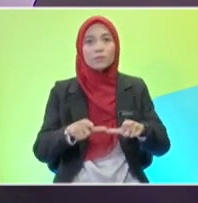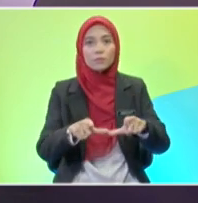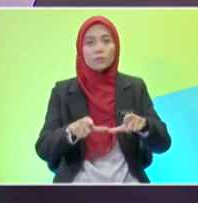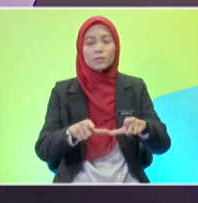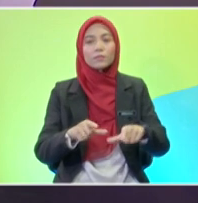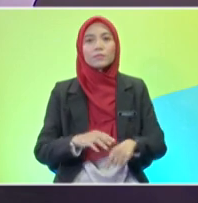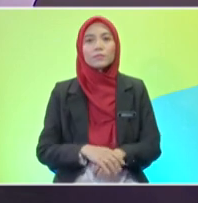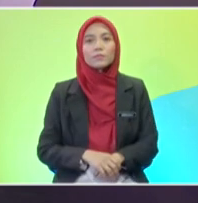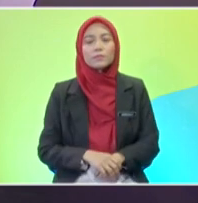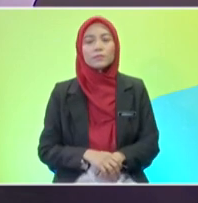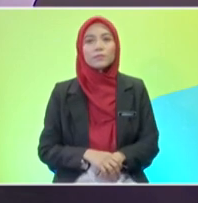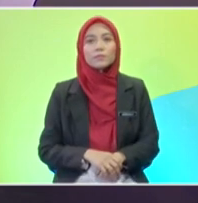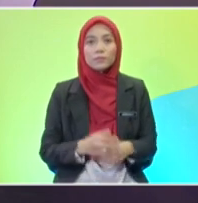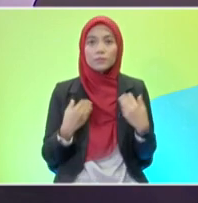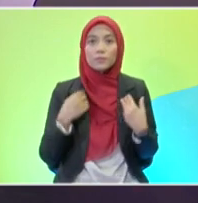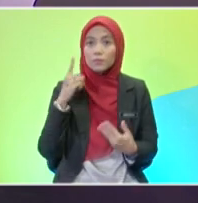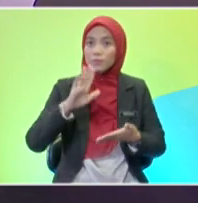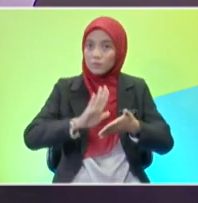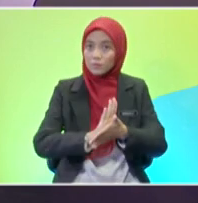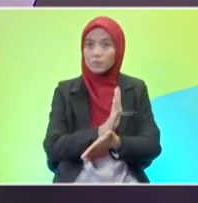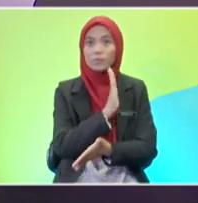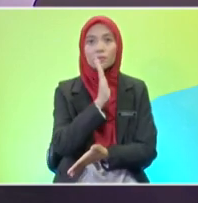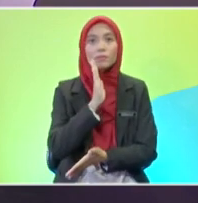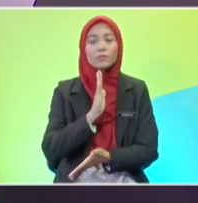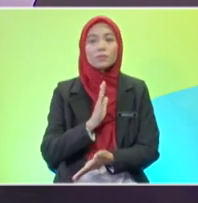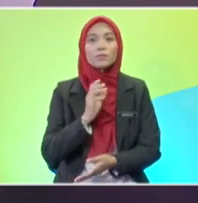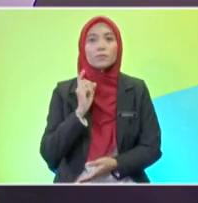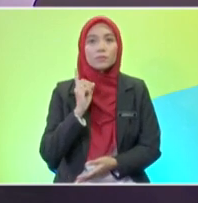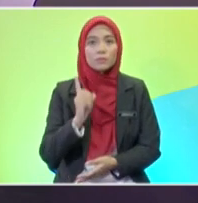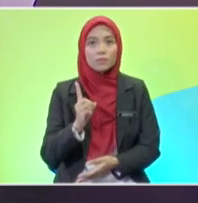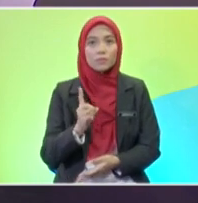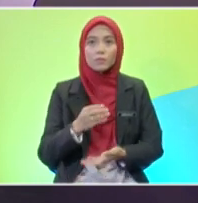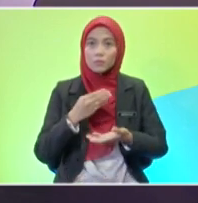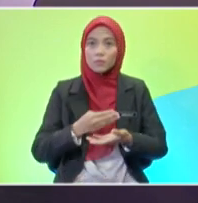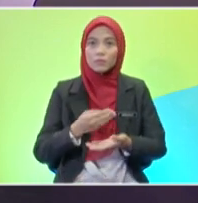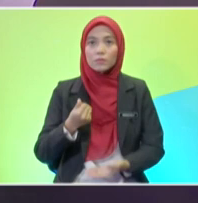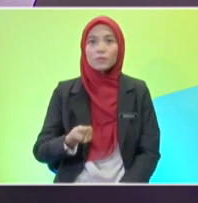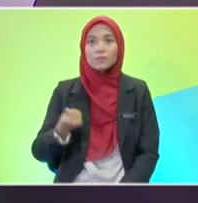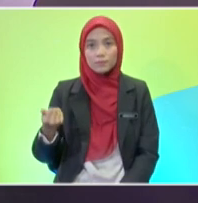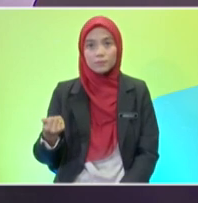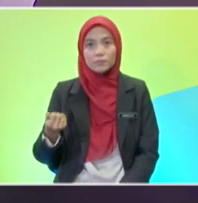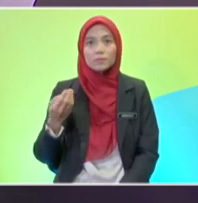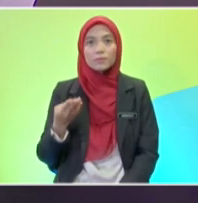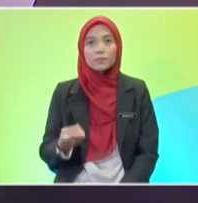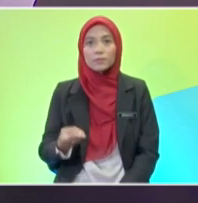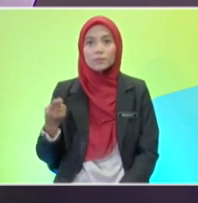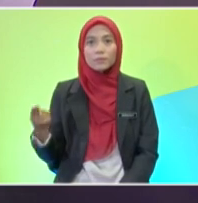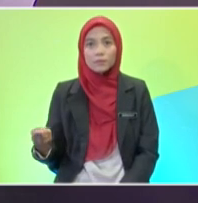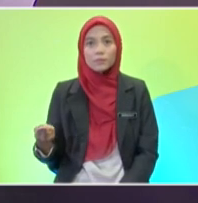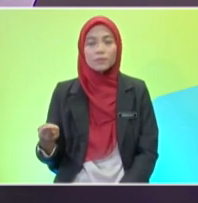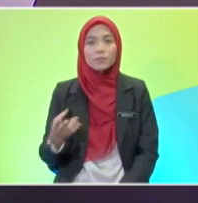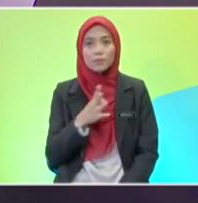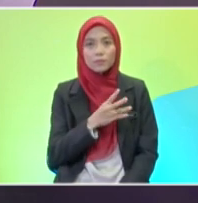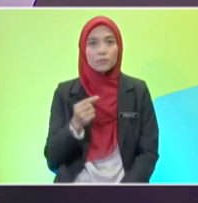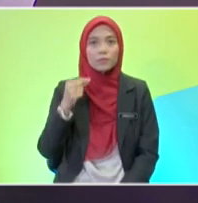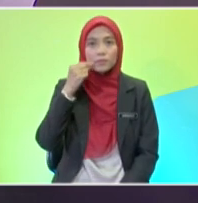yang satu kertas kosong oke eee satu bekas alat dan bahan yaitu memberikan Rio pensil